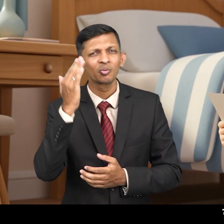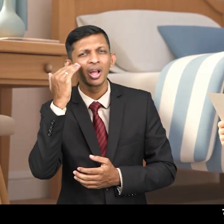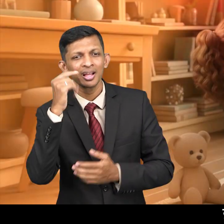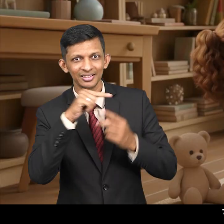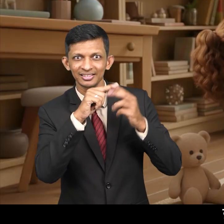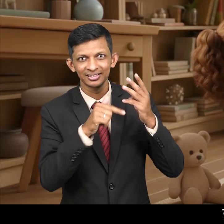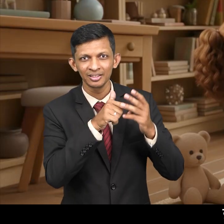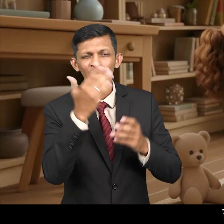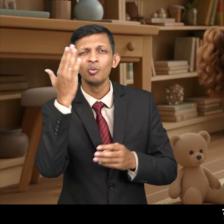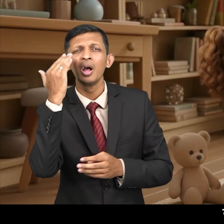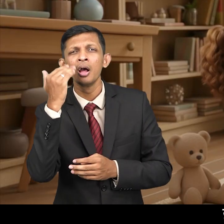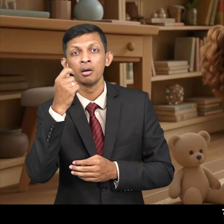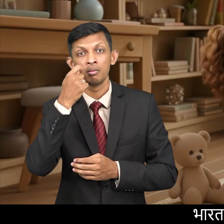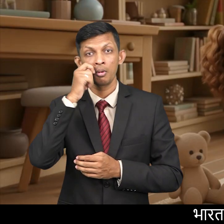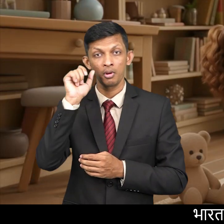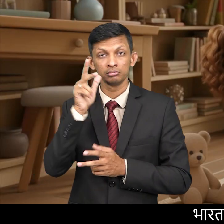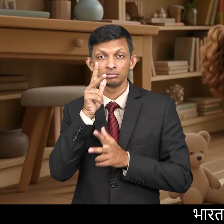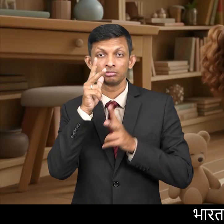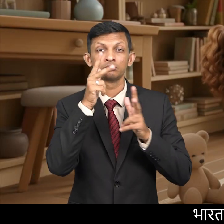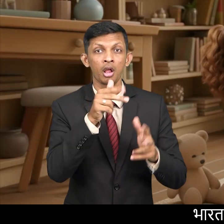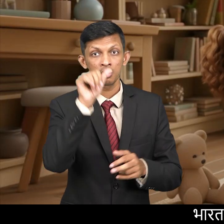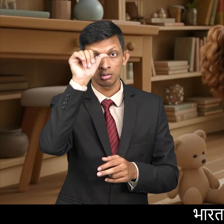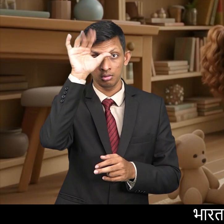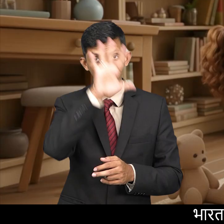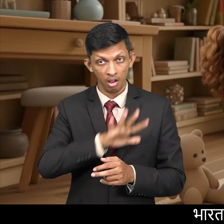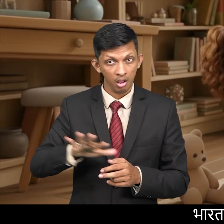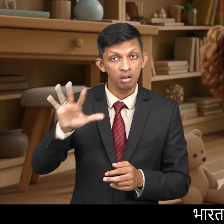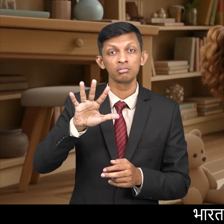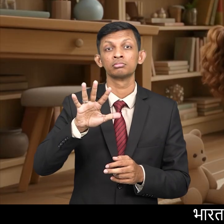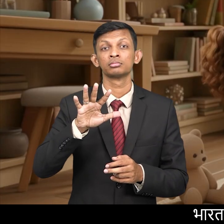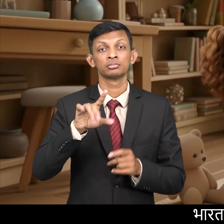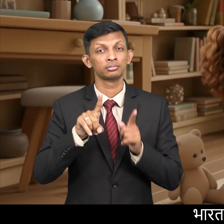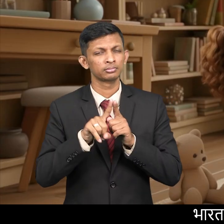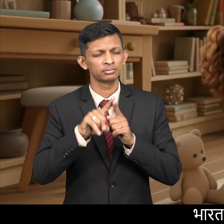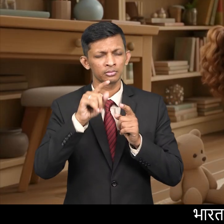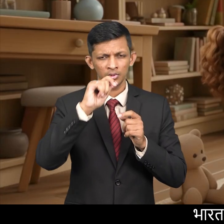इसलिए मेरे पिता कहते हैं, भारत विविधता में एकता।